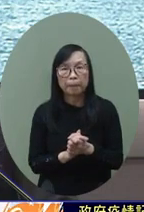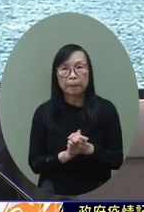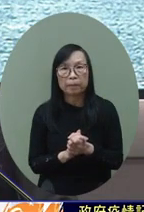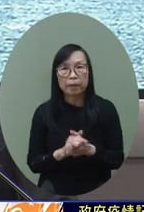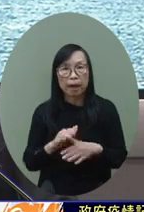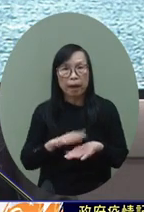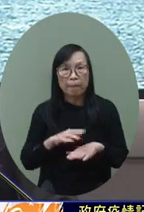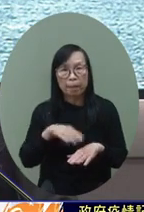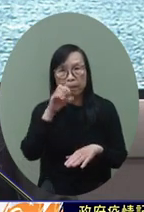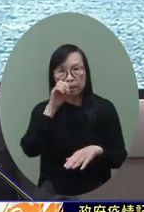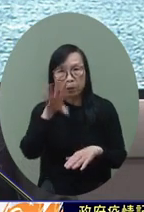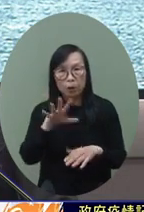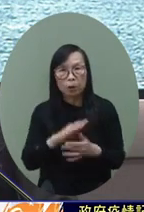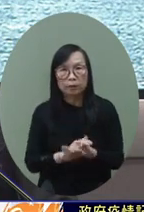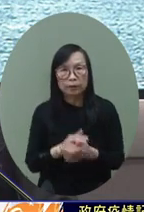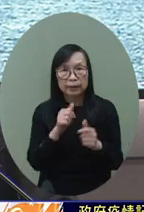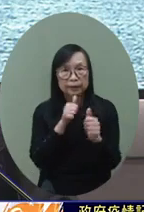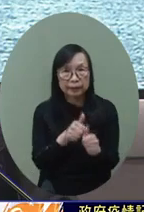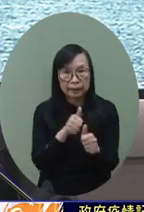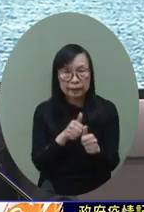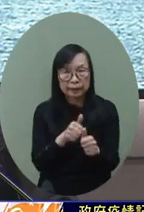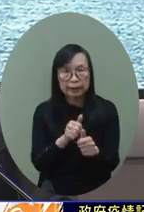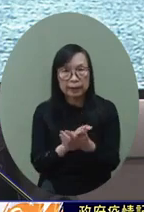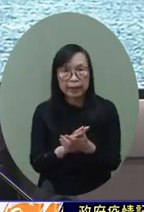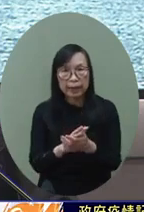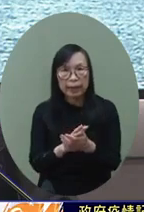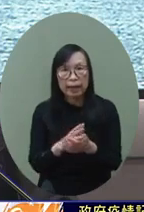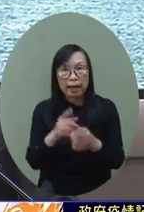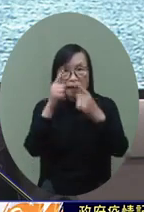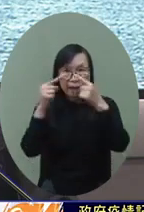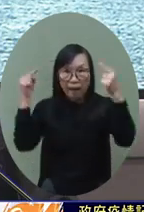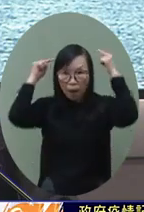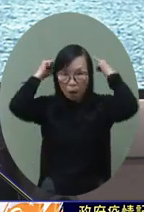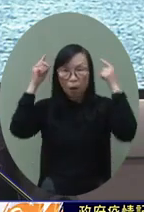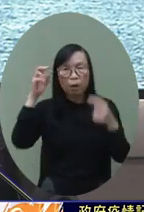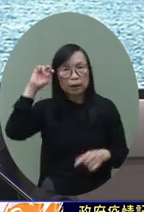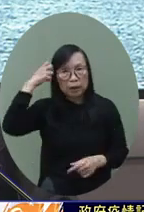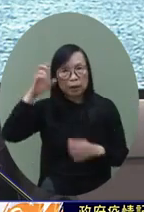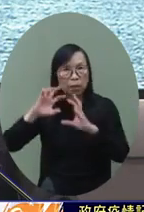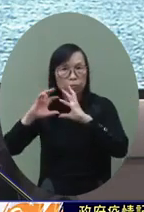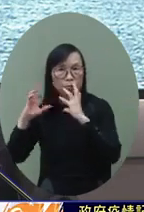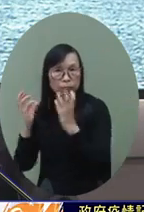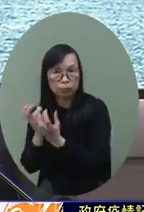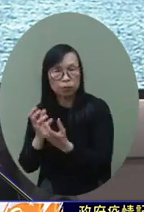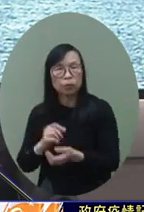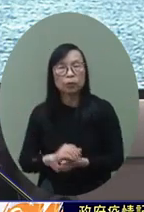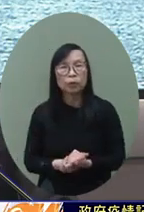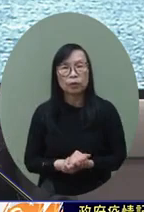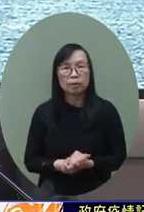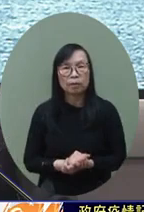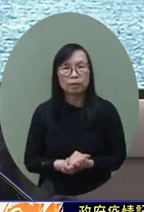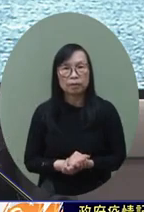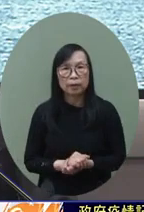頭先我講法係，亦都根據嗰個大學嘅研究嘅團隊嘅諗法咧，唔係話有幾多